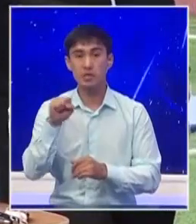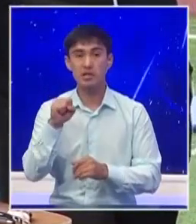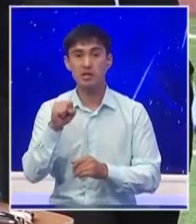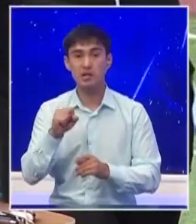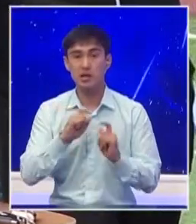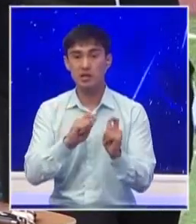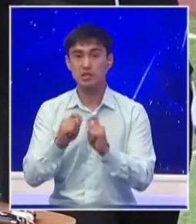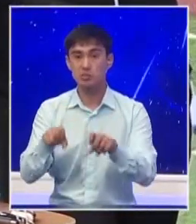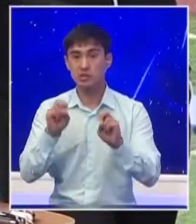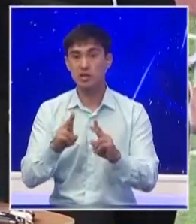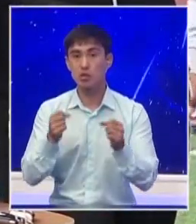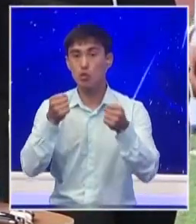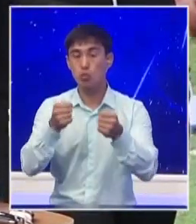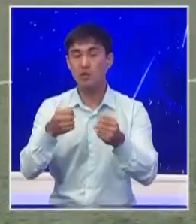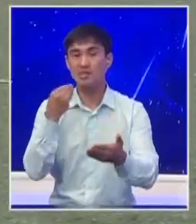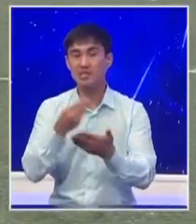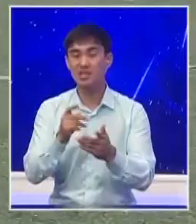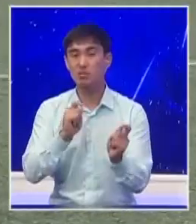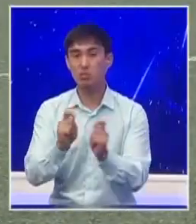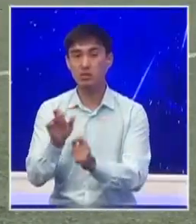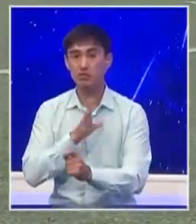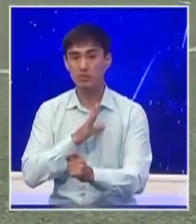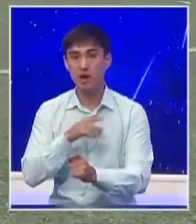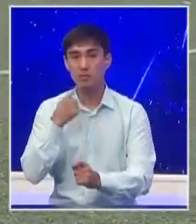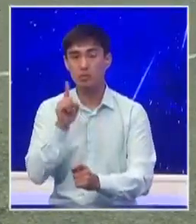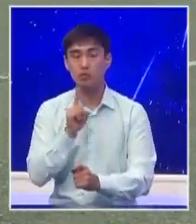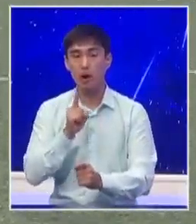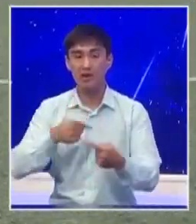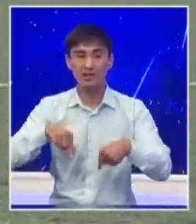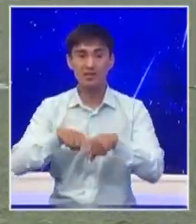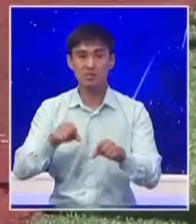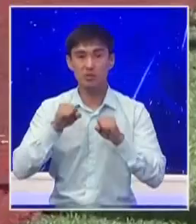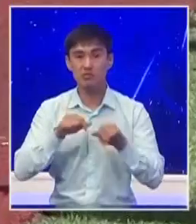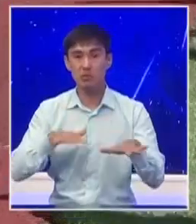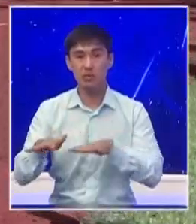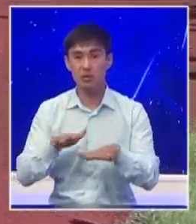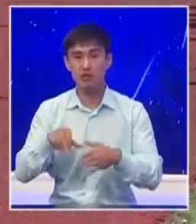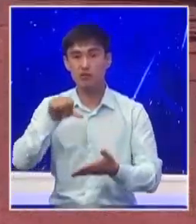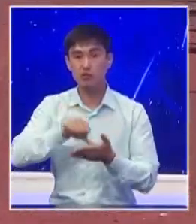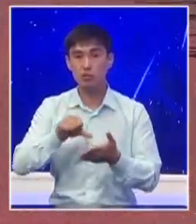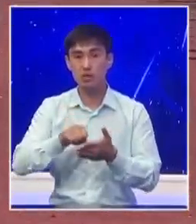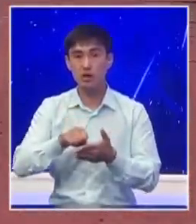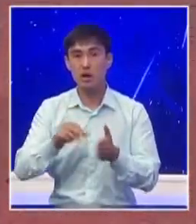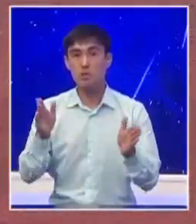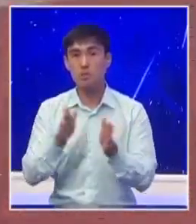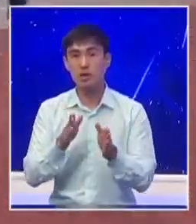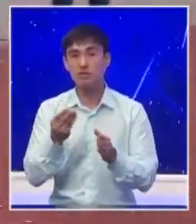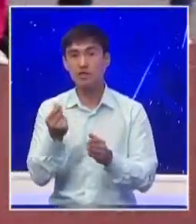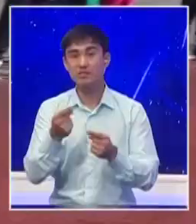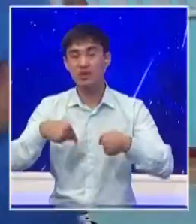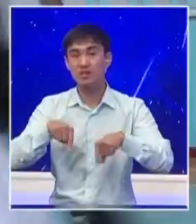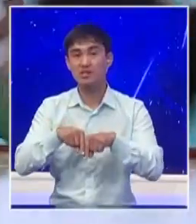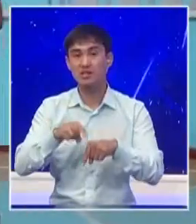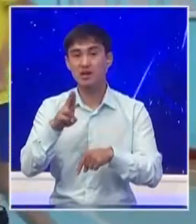призеры награждены специальными кубками и ценными призами. Стоит отметить, что организатором спортивного мероприятия выступила микрофинансовая